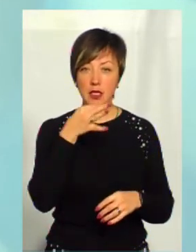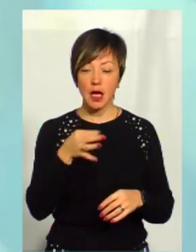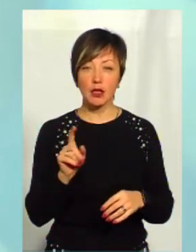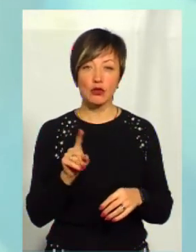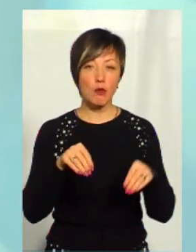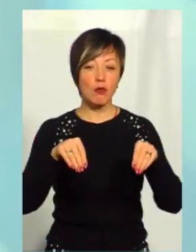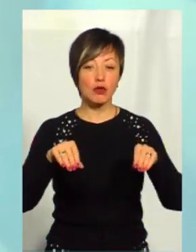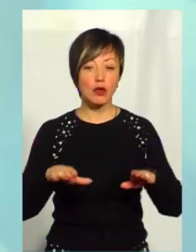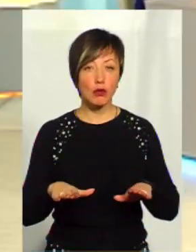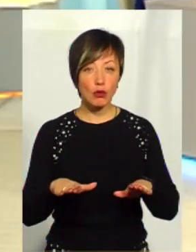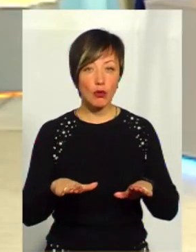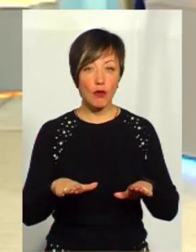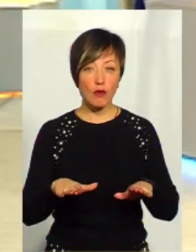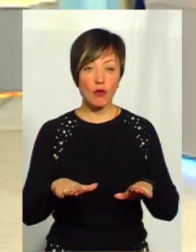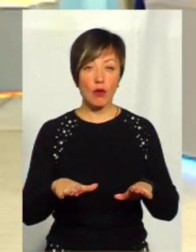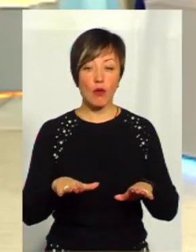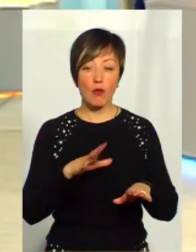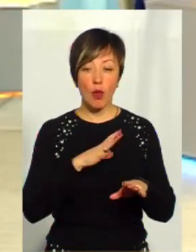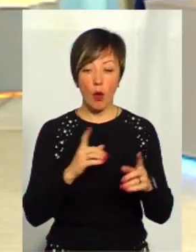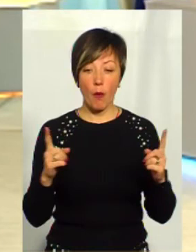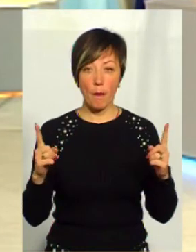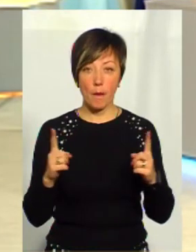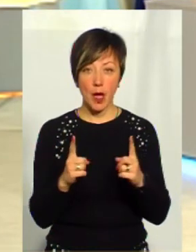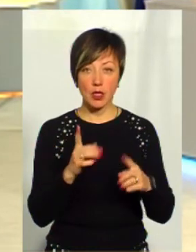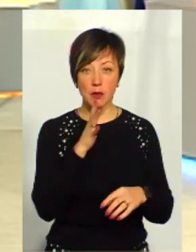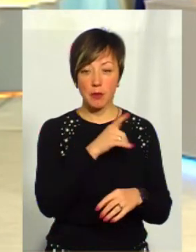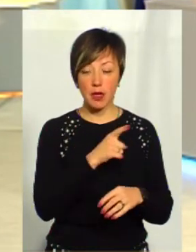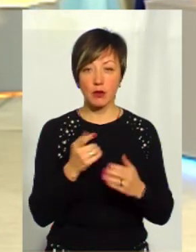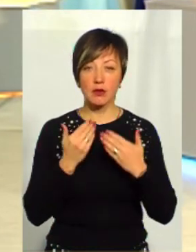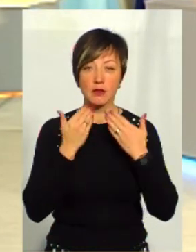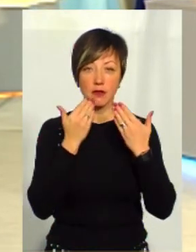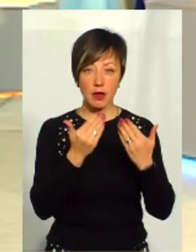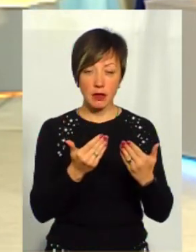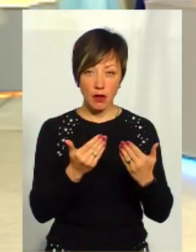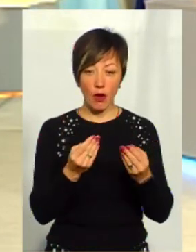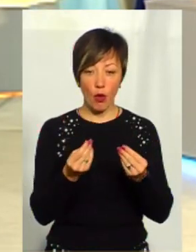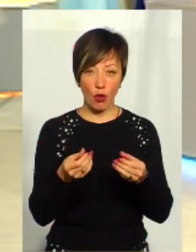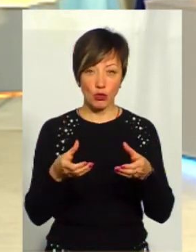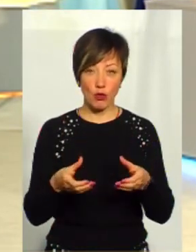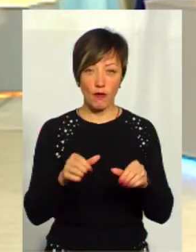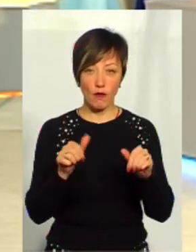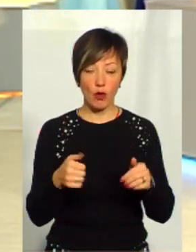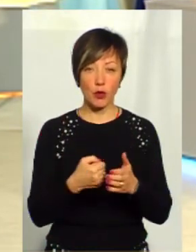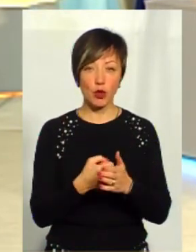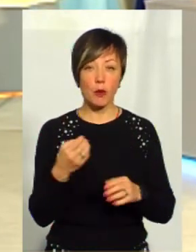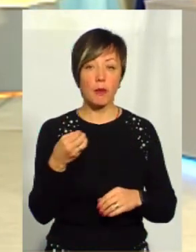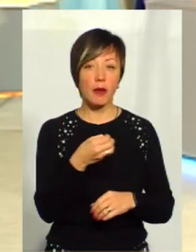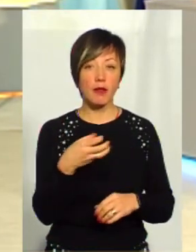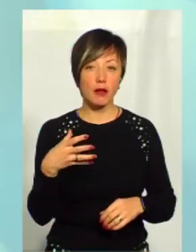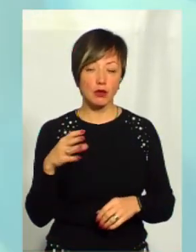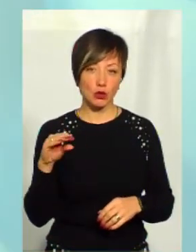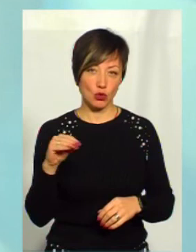постановою було обмежено період звернення за такою пільгою у грошовій готівковій формі до 15